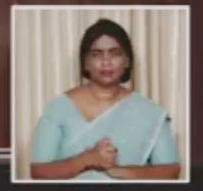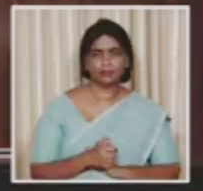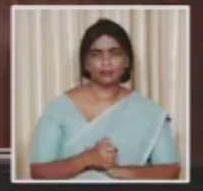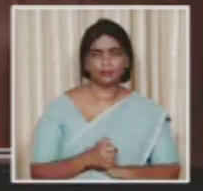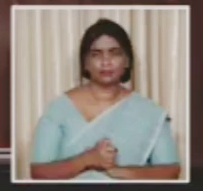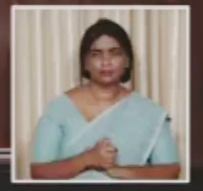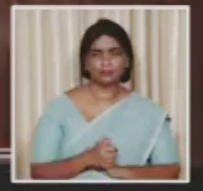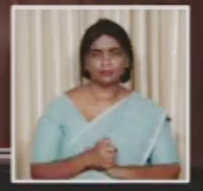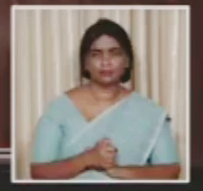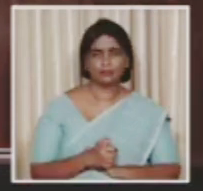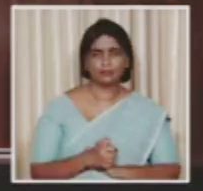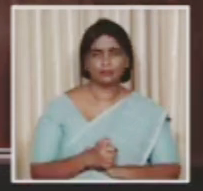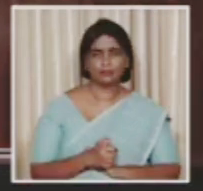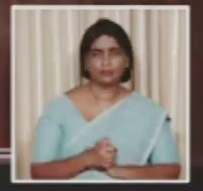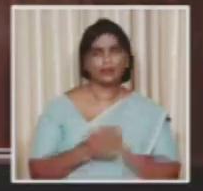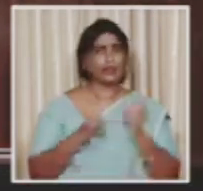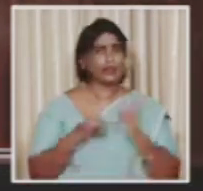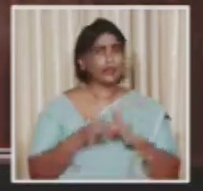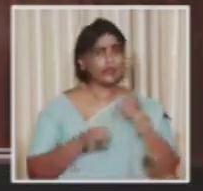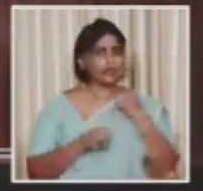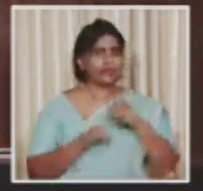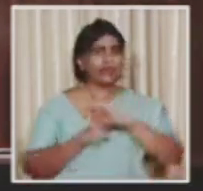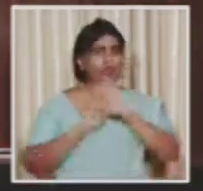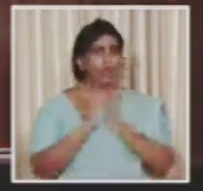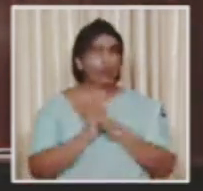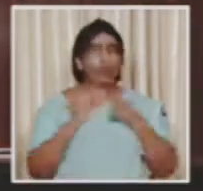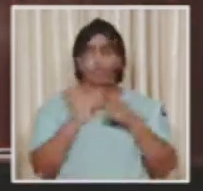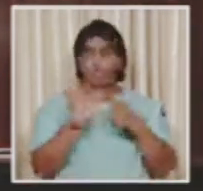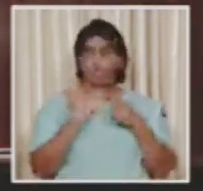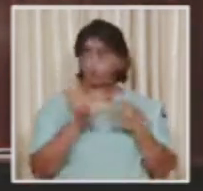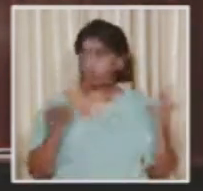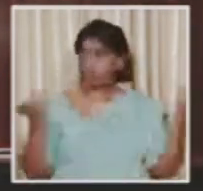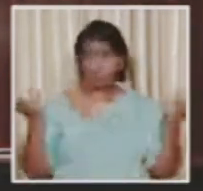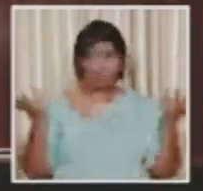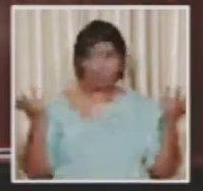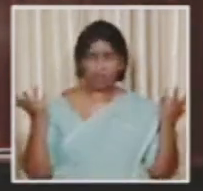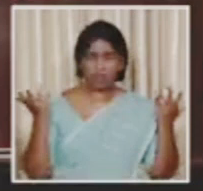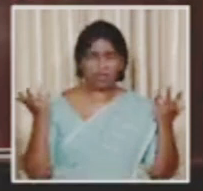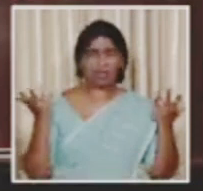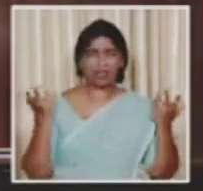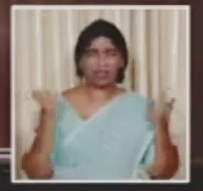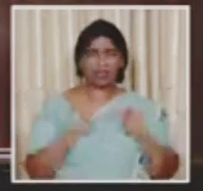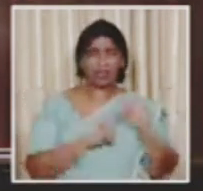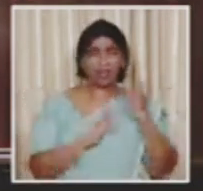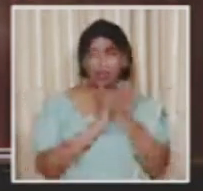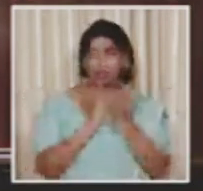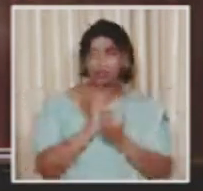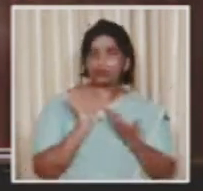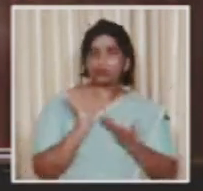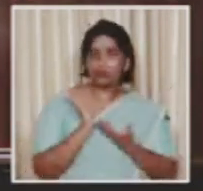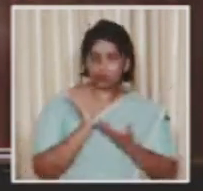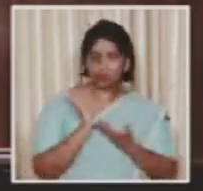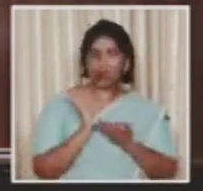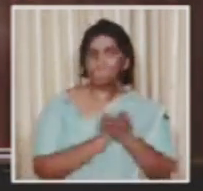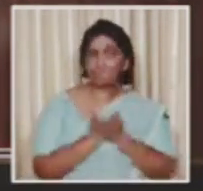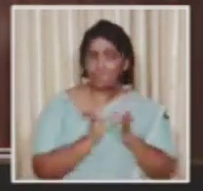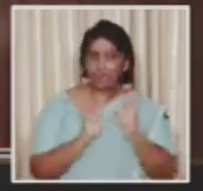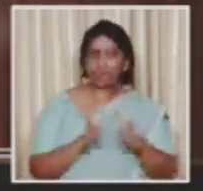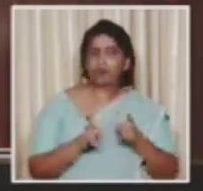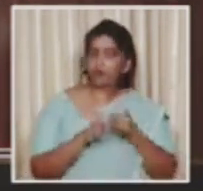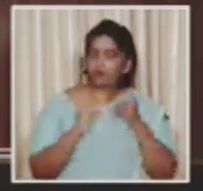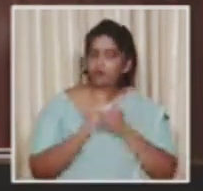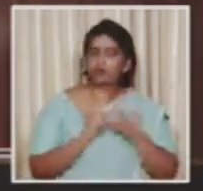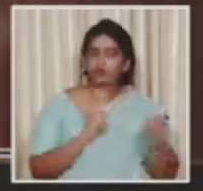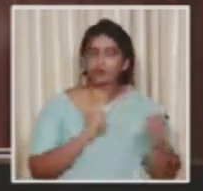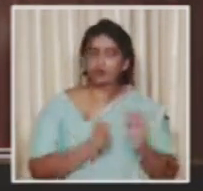අමතර ප්‍රශ්නයක් ඒ නිසා හැම එකකටම මෙහෙම උත්තර දෙන්න පුළුවන් කමක් නැහැ ඒ නිසා මේ සභාව කරන විදියක් තියෙනවා ක්‍රමයක් තියෙනවා ඒ විදියට කරන්නේ